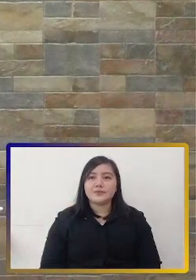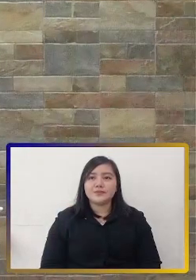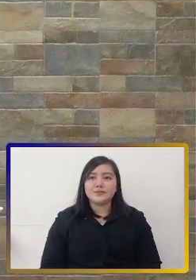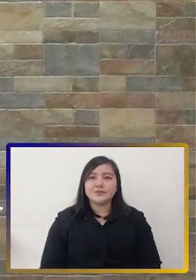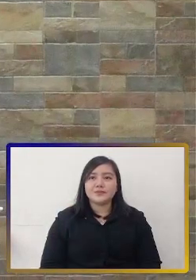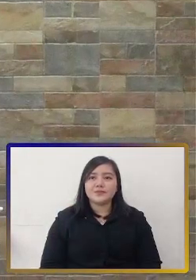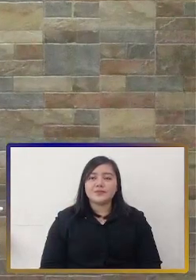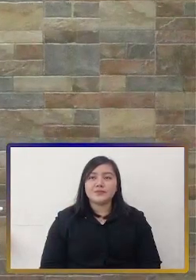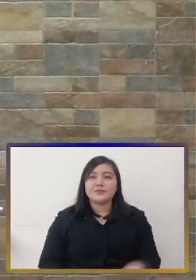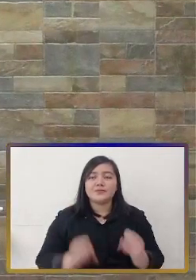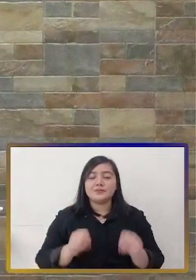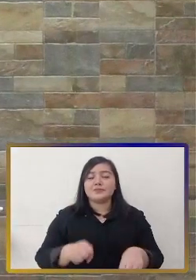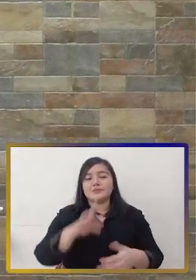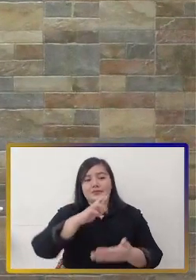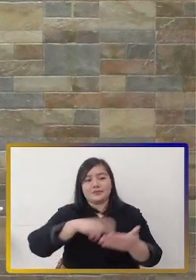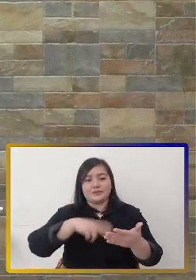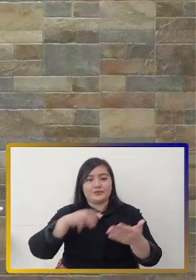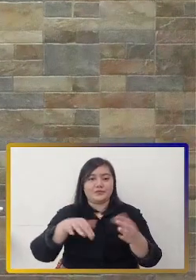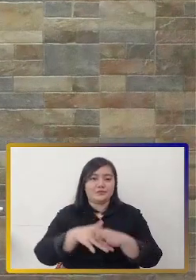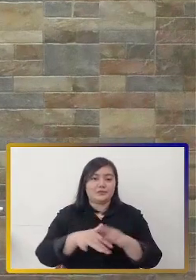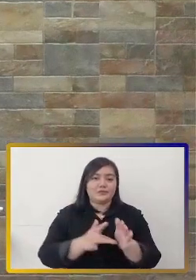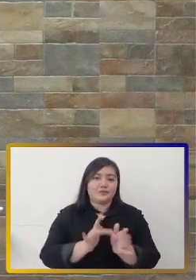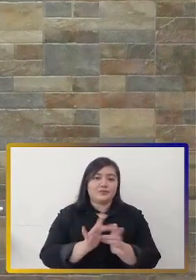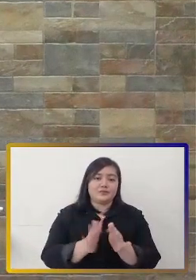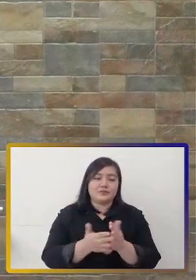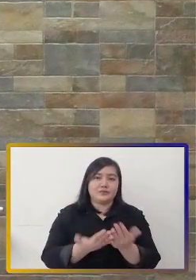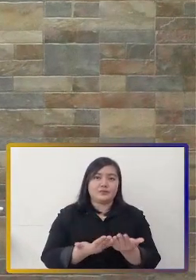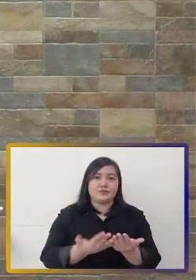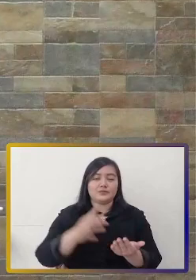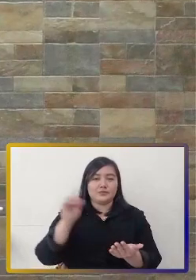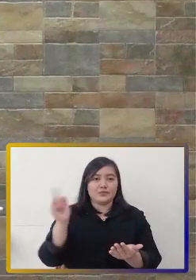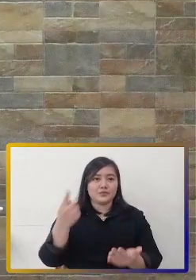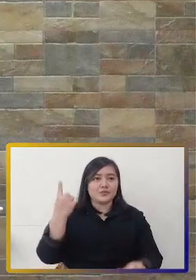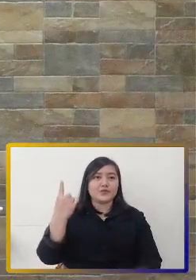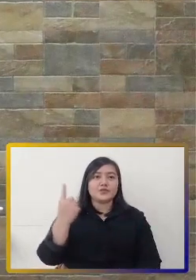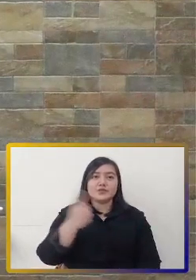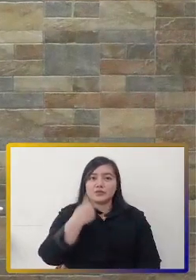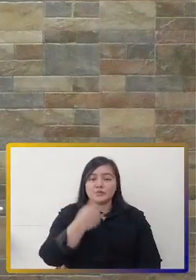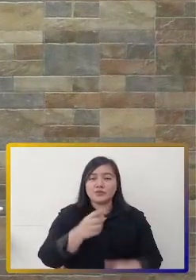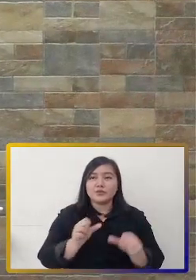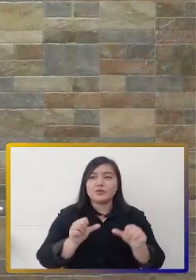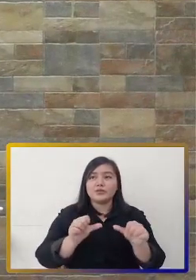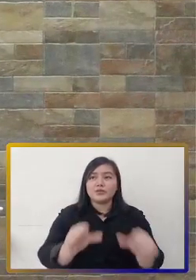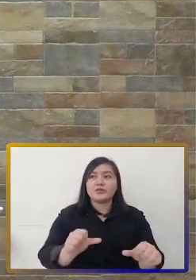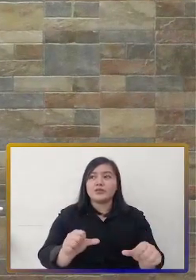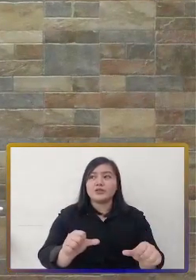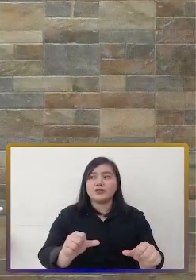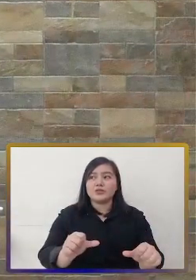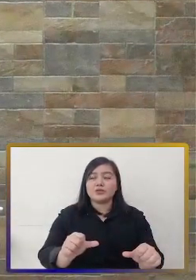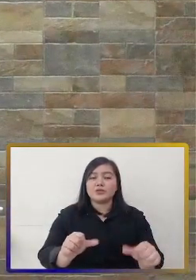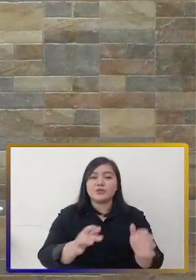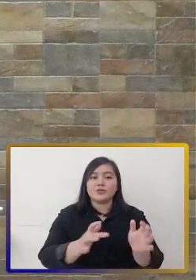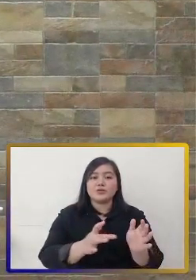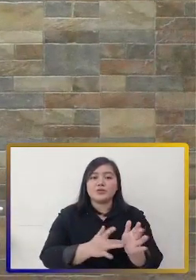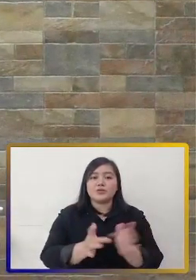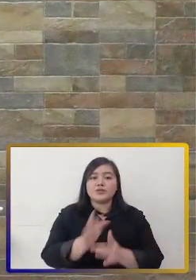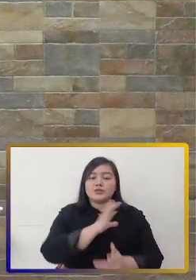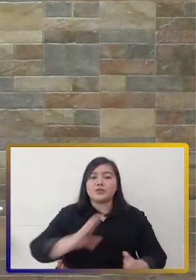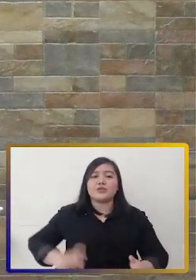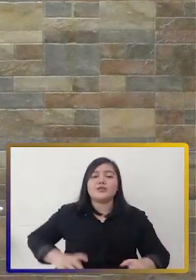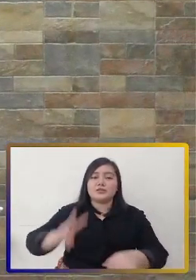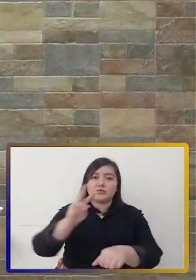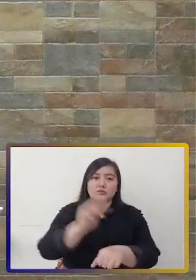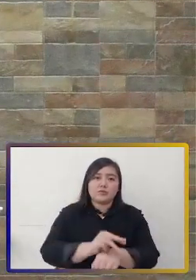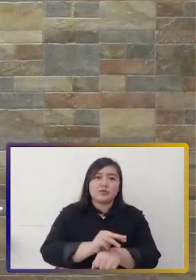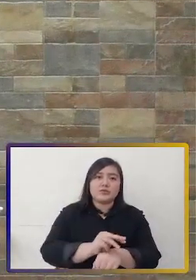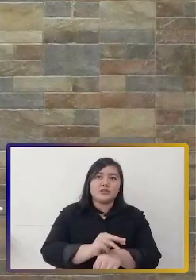mababasa natin maliwanag sa Biblia, ang pinakaunang ang nagpatuloy po niyan after the ascension is the apostles